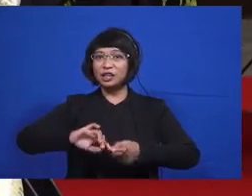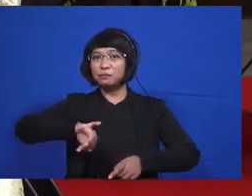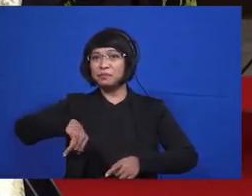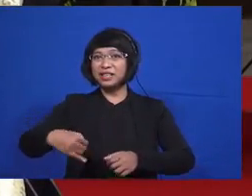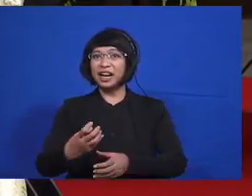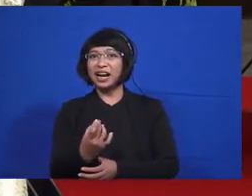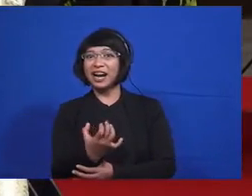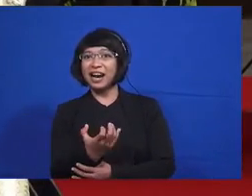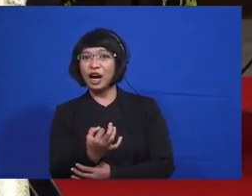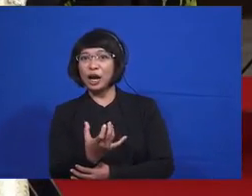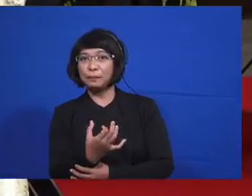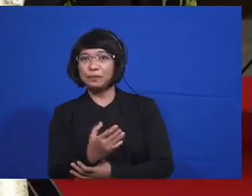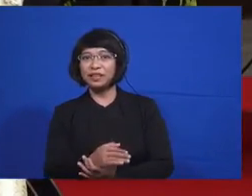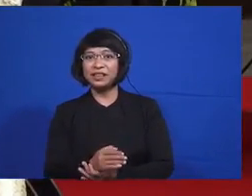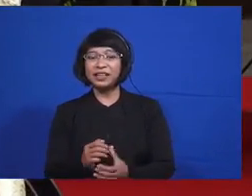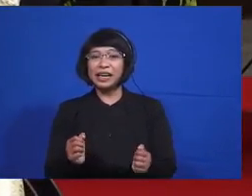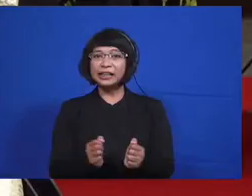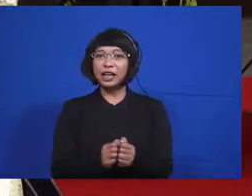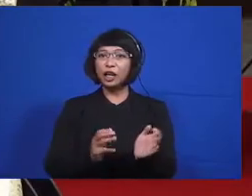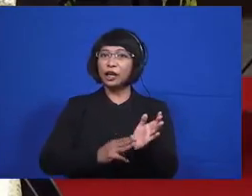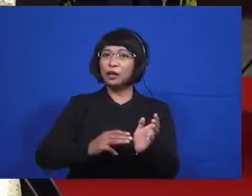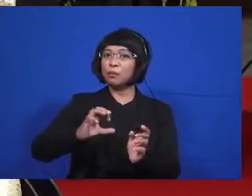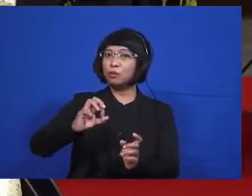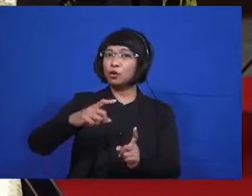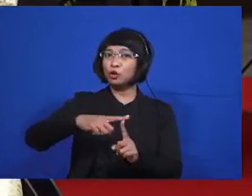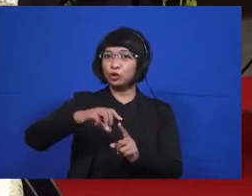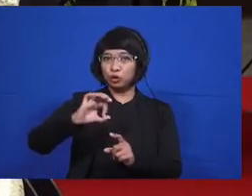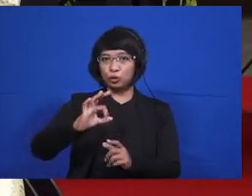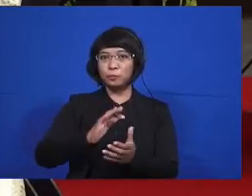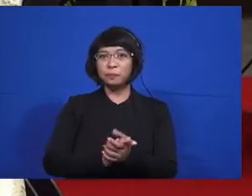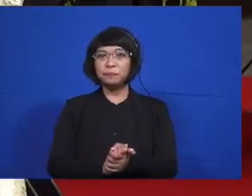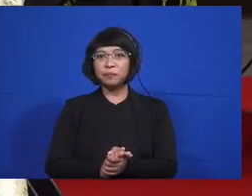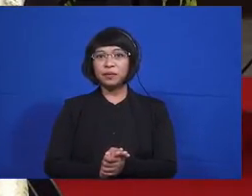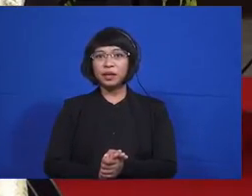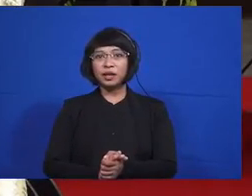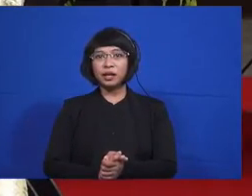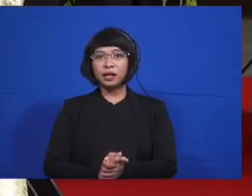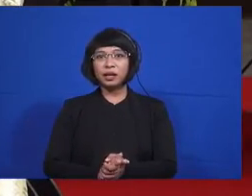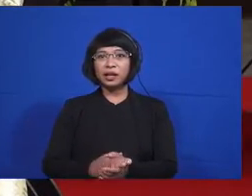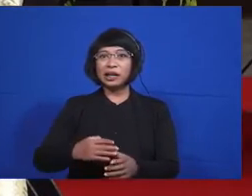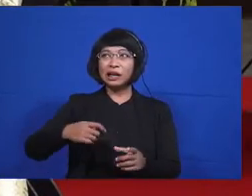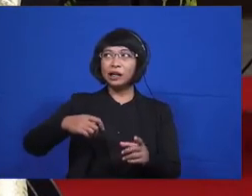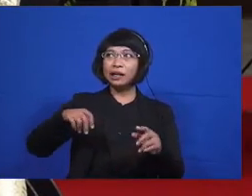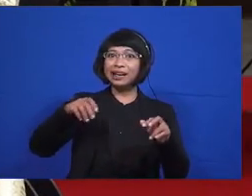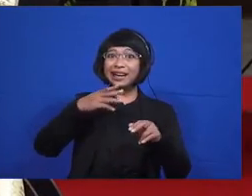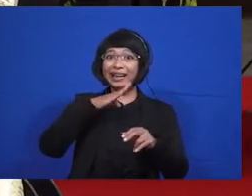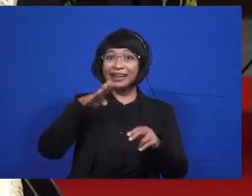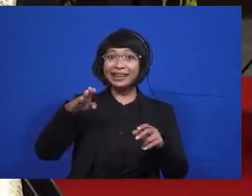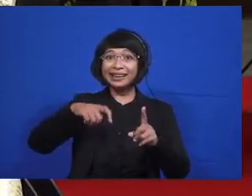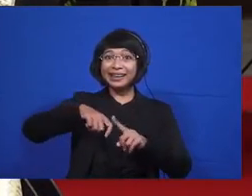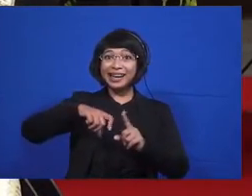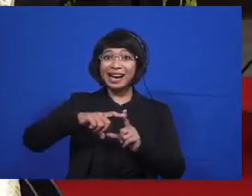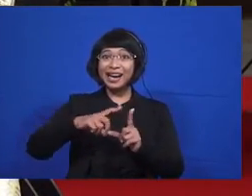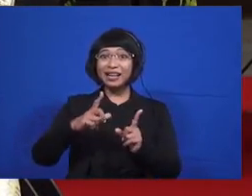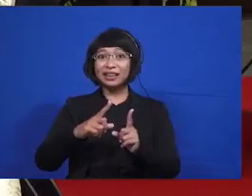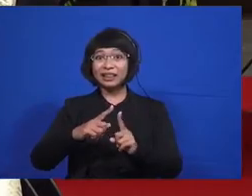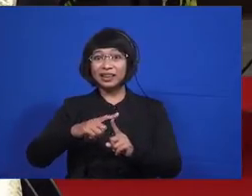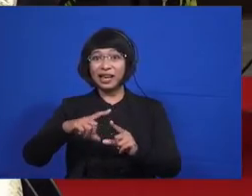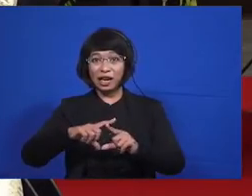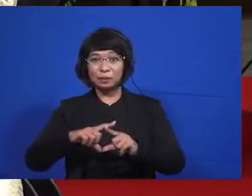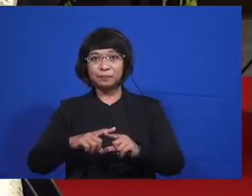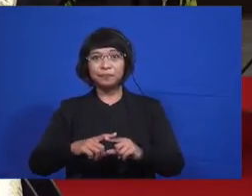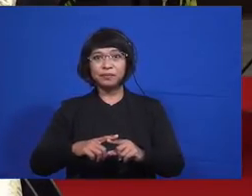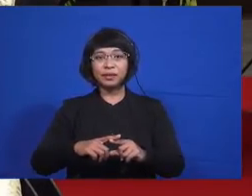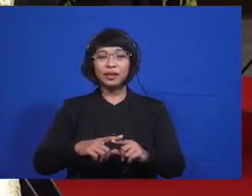api. Dalam moto diakon berdua ada kata layanilah Tuhan. Apa yang